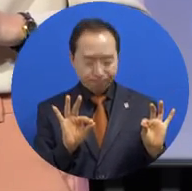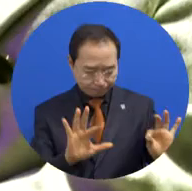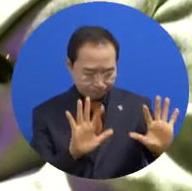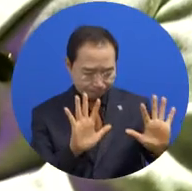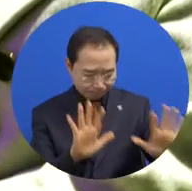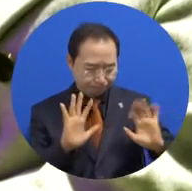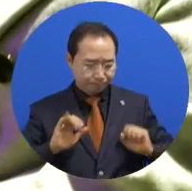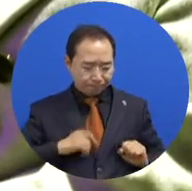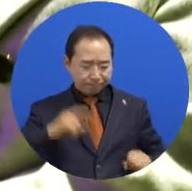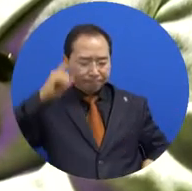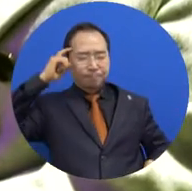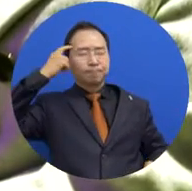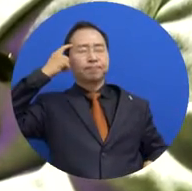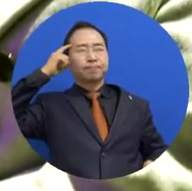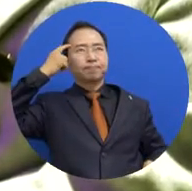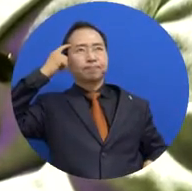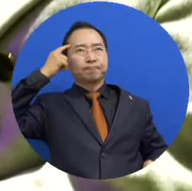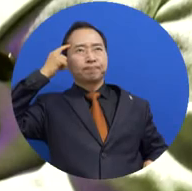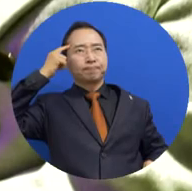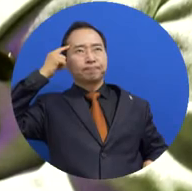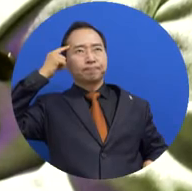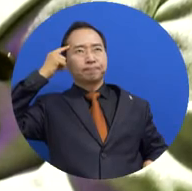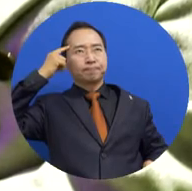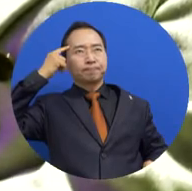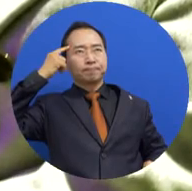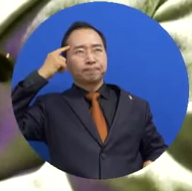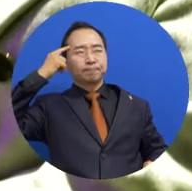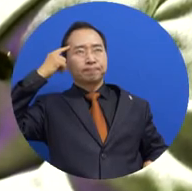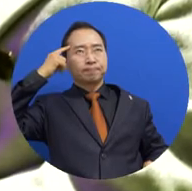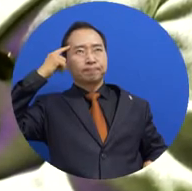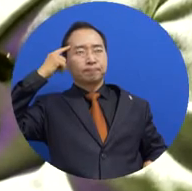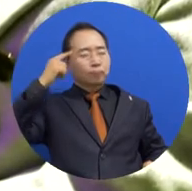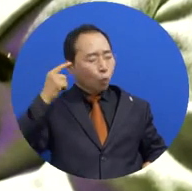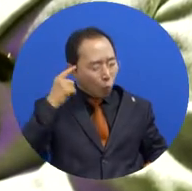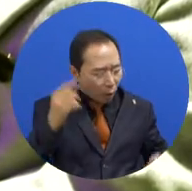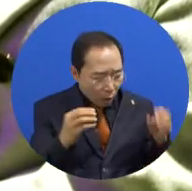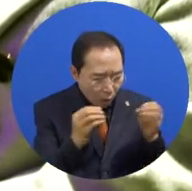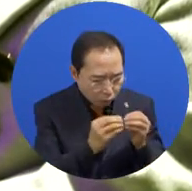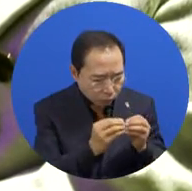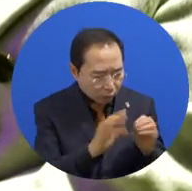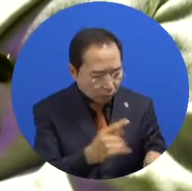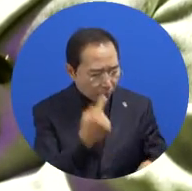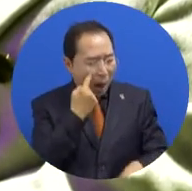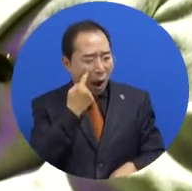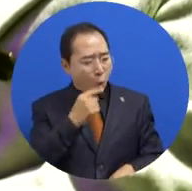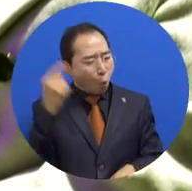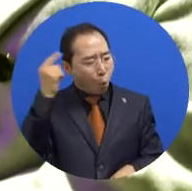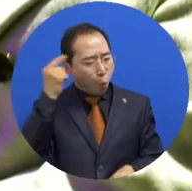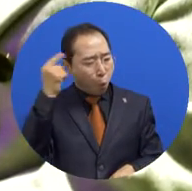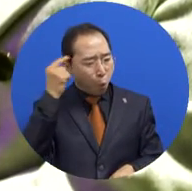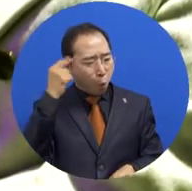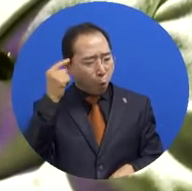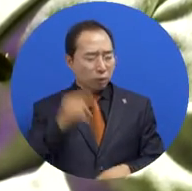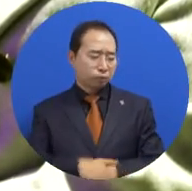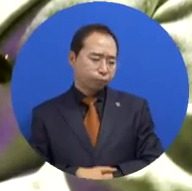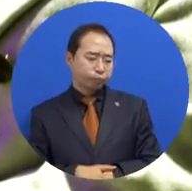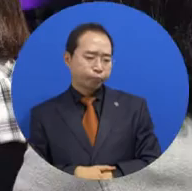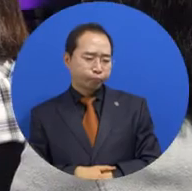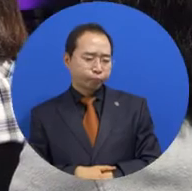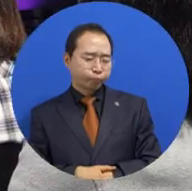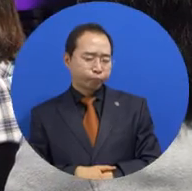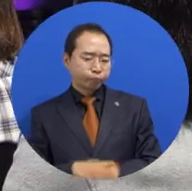거예요. 그래서 그걸 놓고 이제 생각을 하는 거예요. 예. 그러니까 왜 이 문장이 내 머릿속에 이렇게 쓱